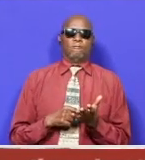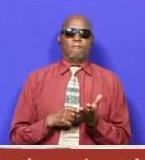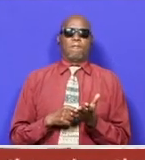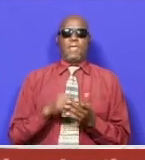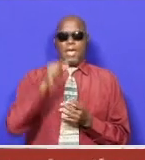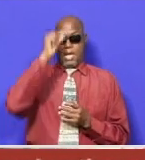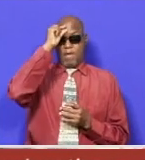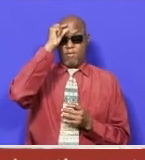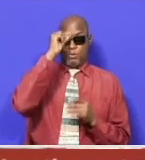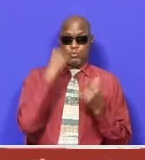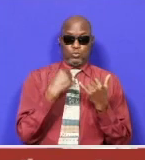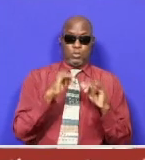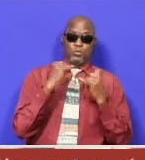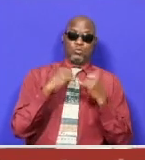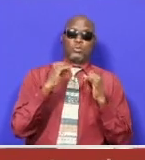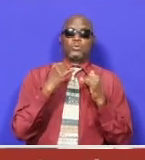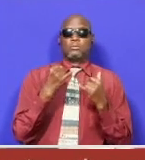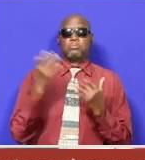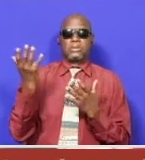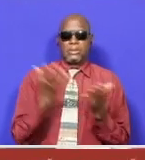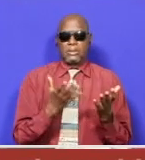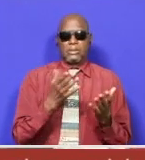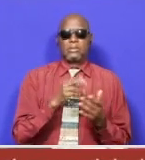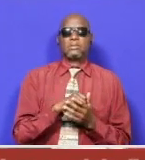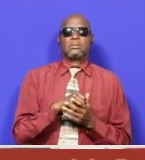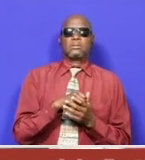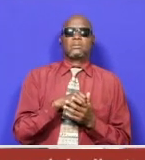wamejaribu kuleta askari, kuweka